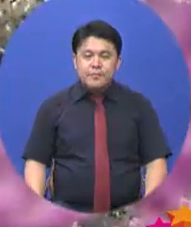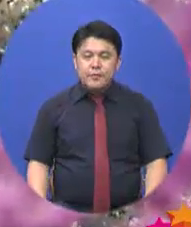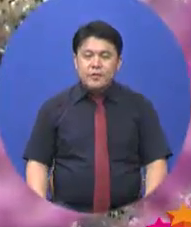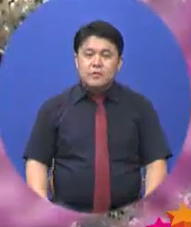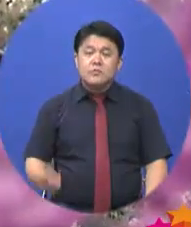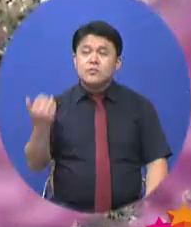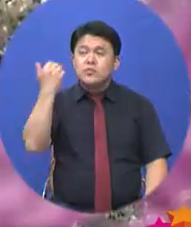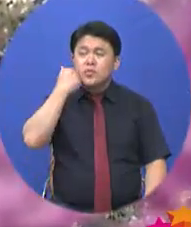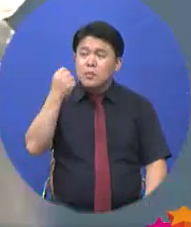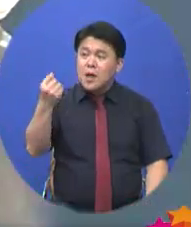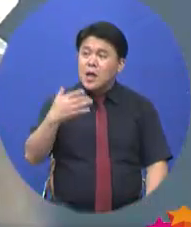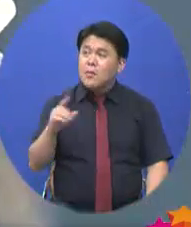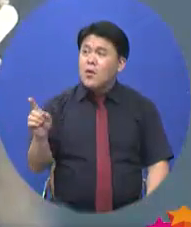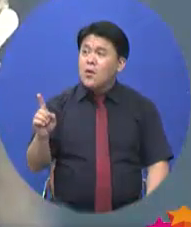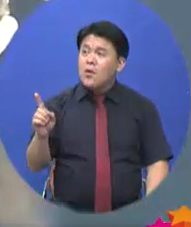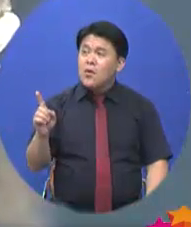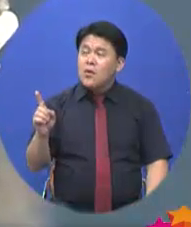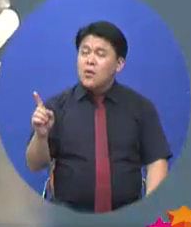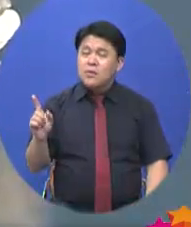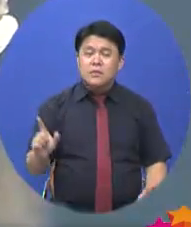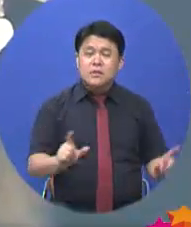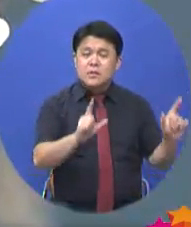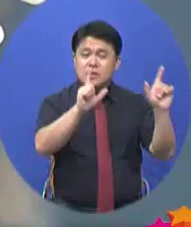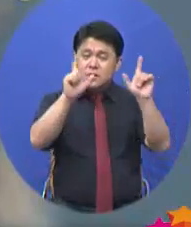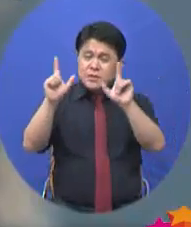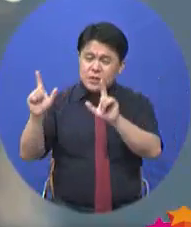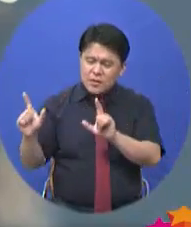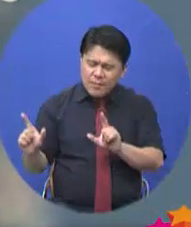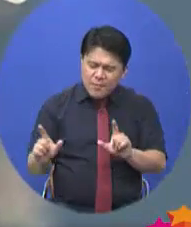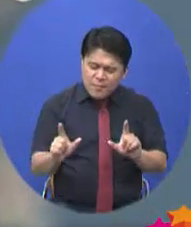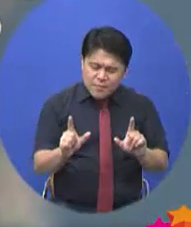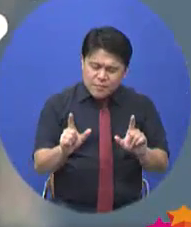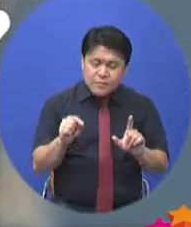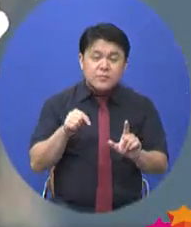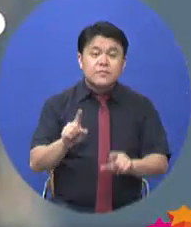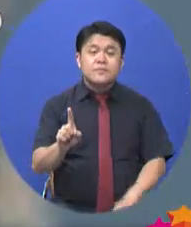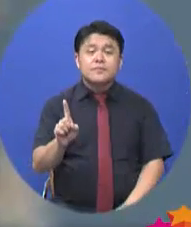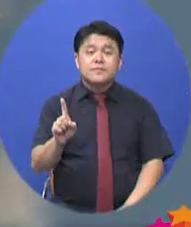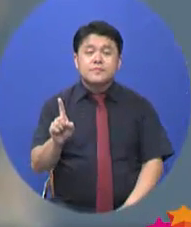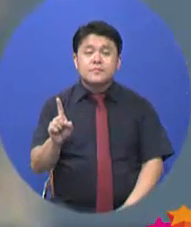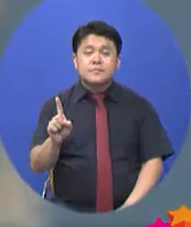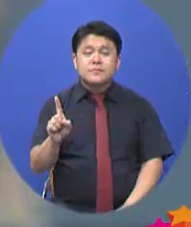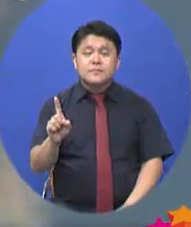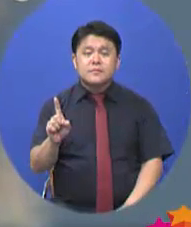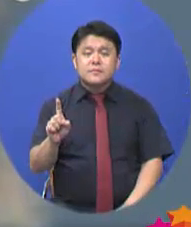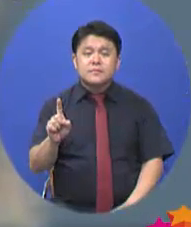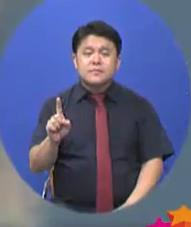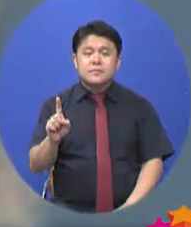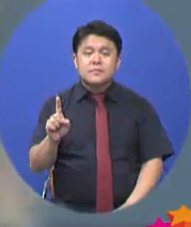그 누가 말했던 것 한다는 것이